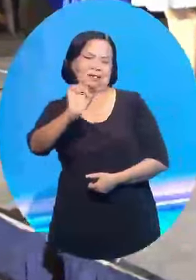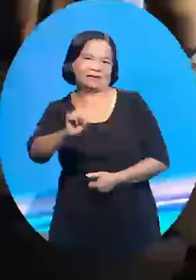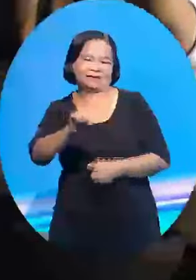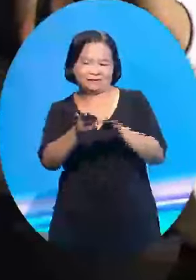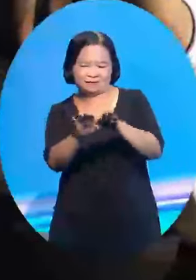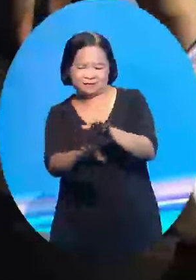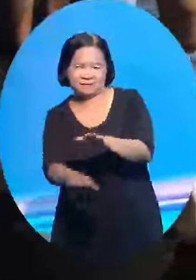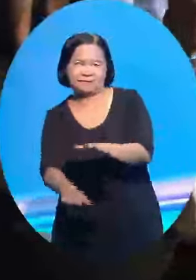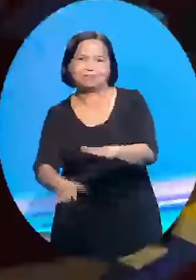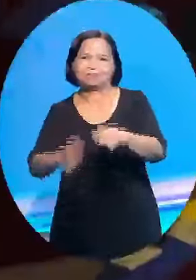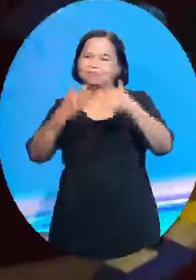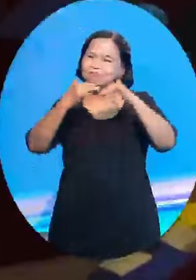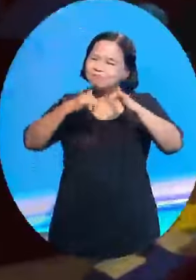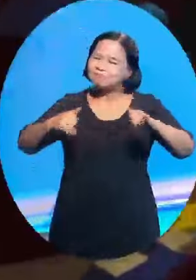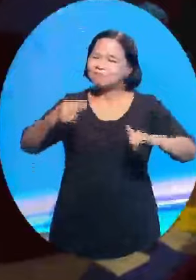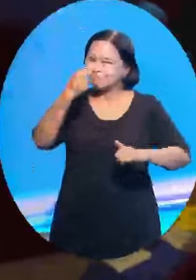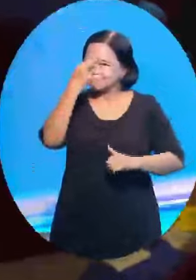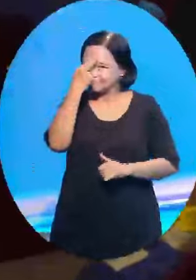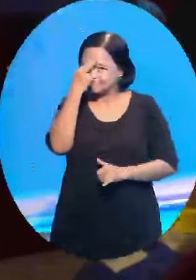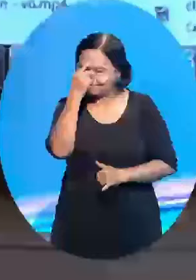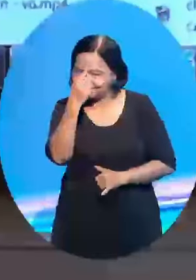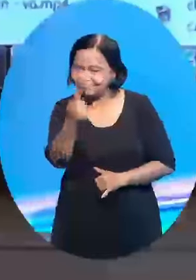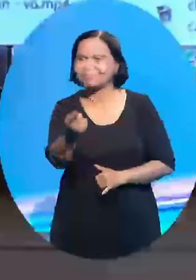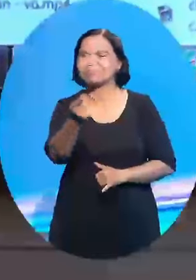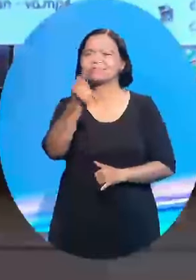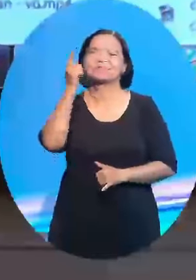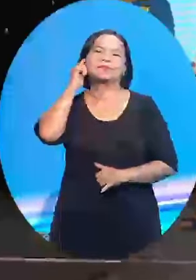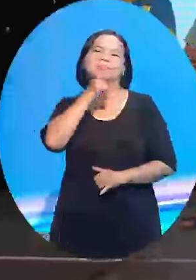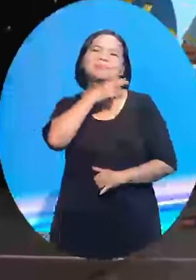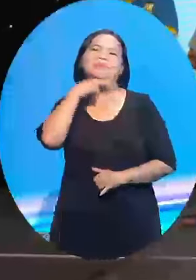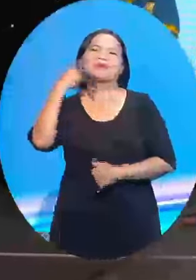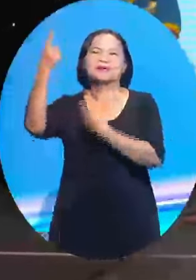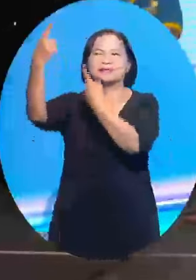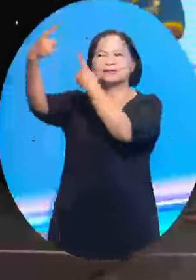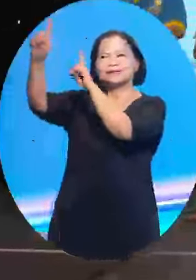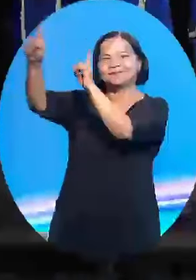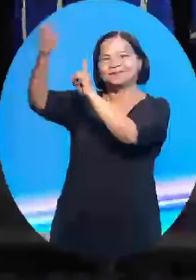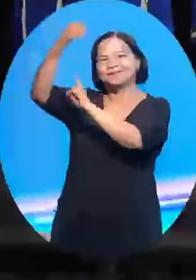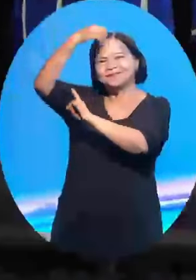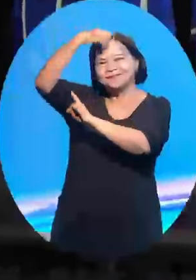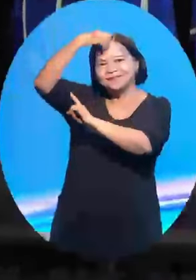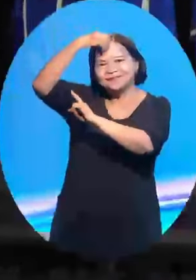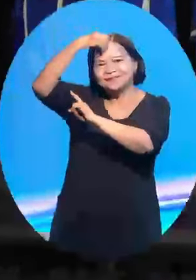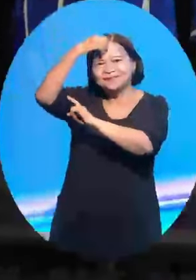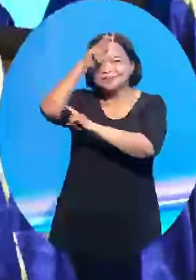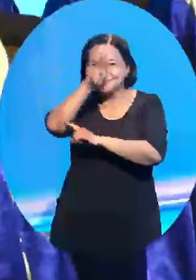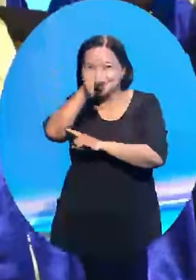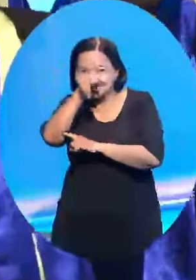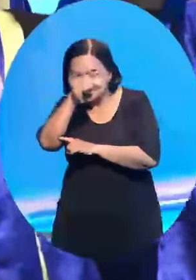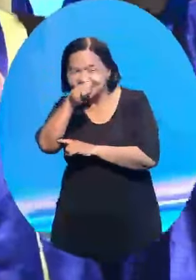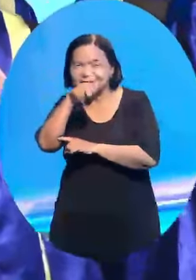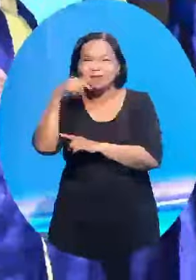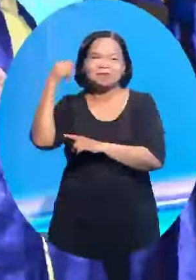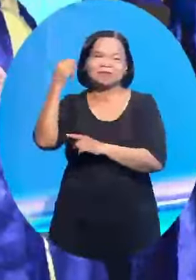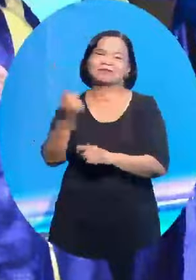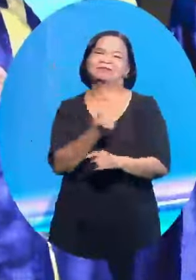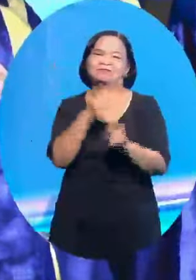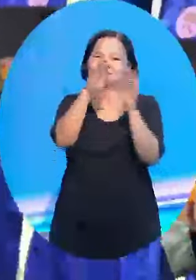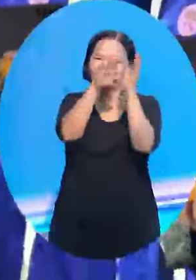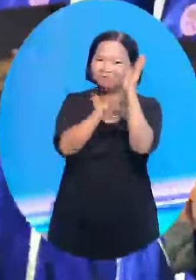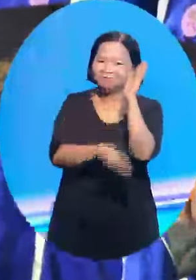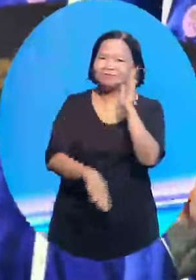trẻ đầy tự tin trong thời đại hội nhập. Ngoài ra, tiếng Anh du học và định cư cũng rất được chú trọng tại WeWin Education với các giáo trình đào